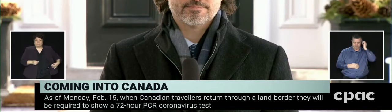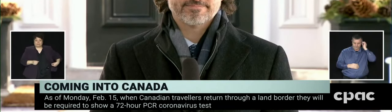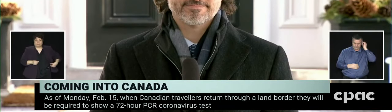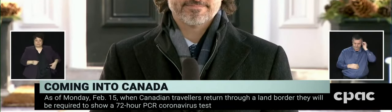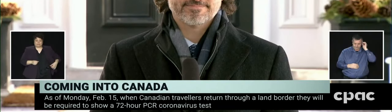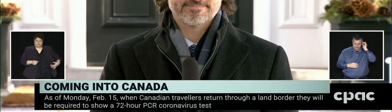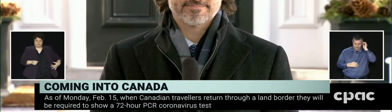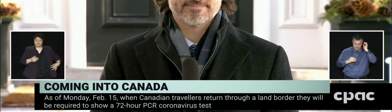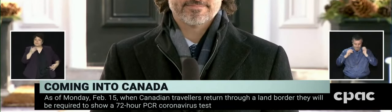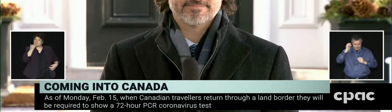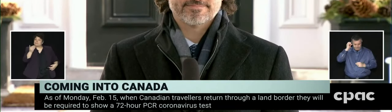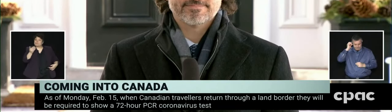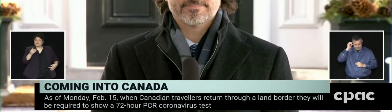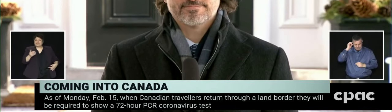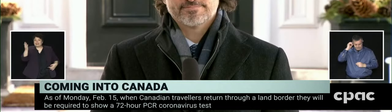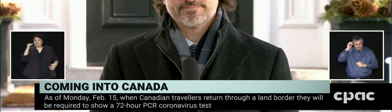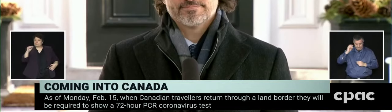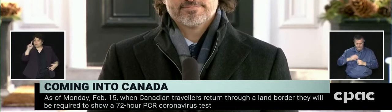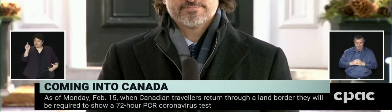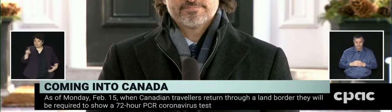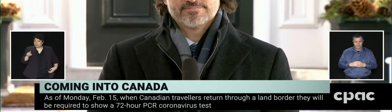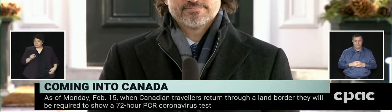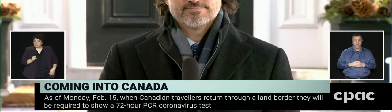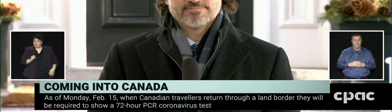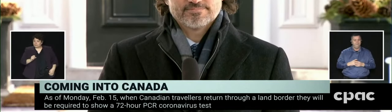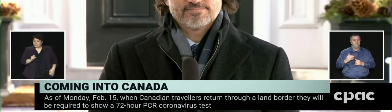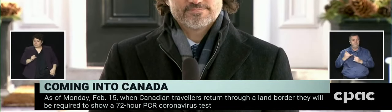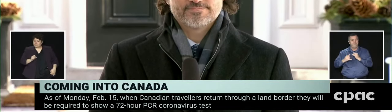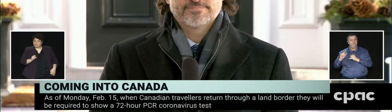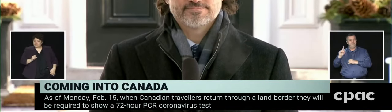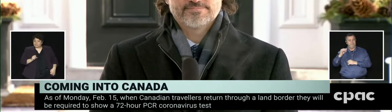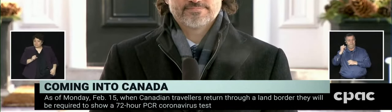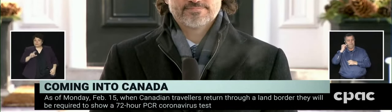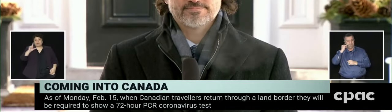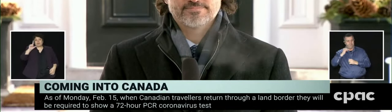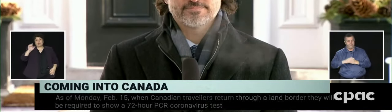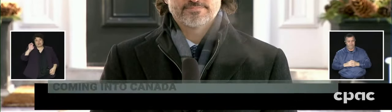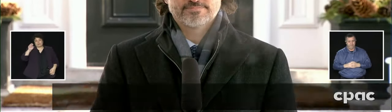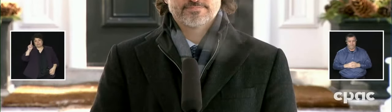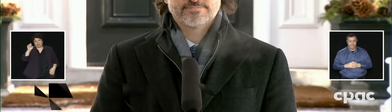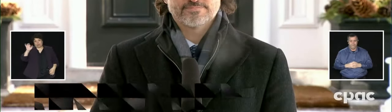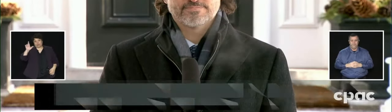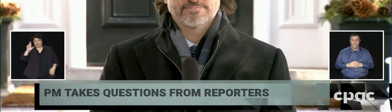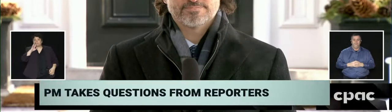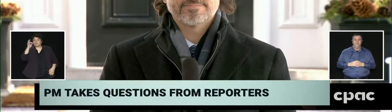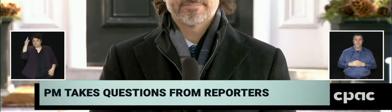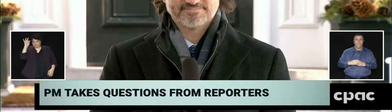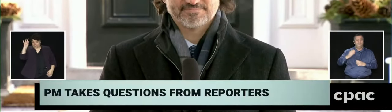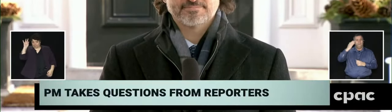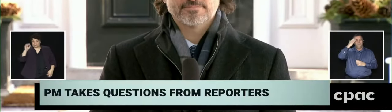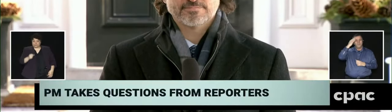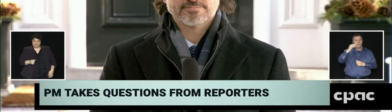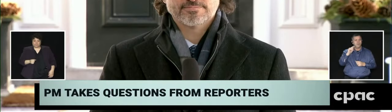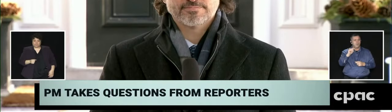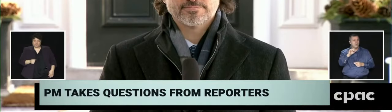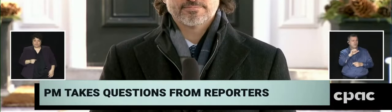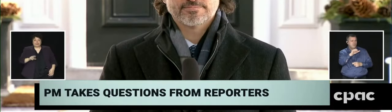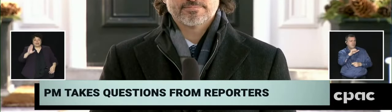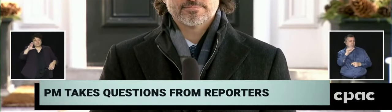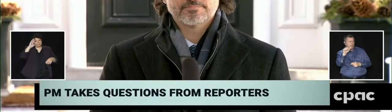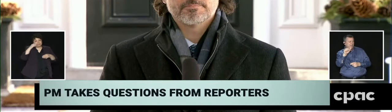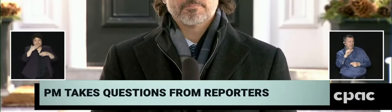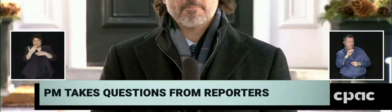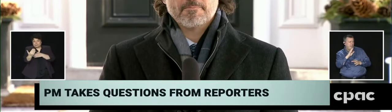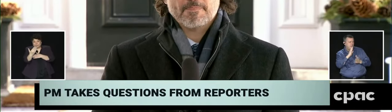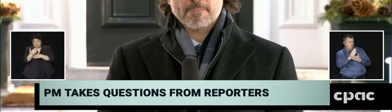Thank you. Merci. Our last question, Hélène Bizetti, Le Devoir. Votre ligne est ouverte. Oui, bonjour, Monsieur Trudeau. Juste pour bâtir là-dessus,